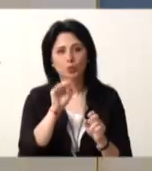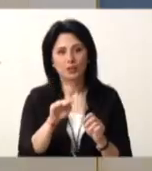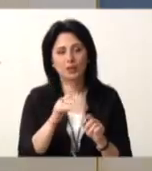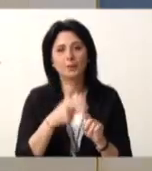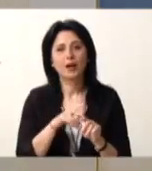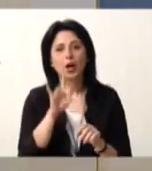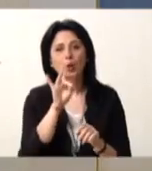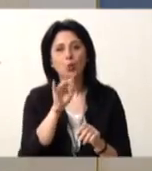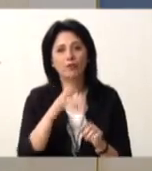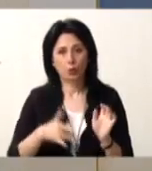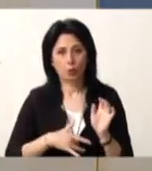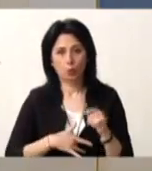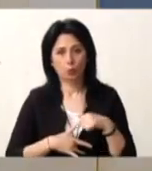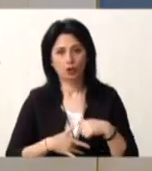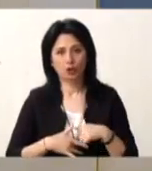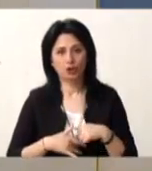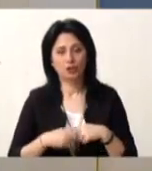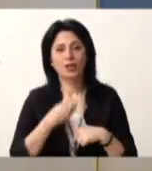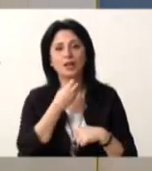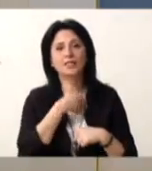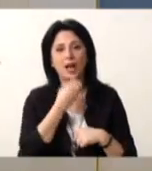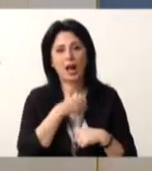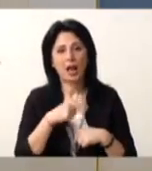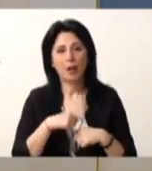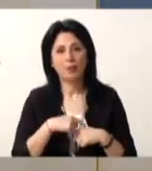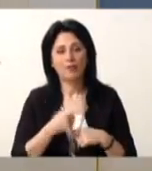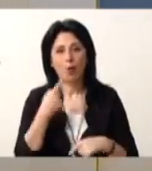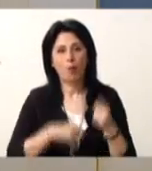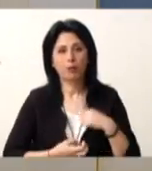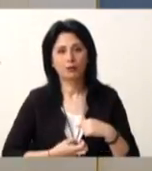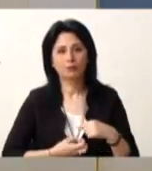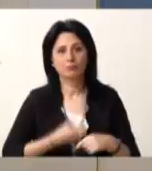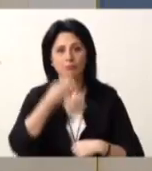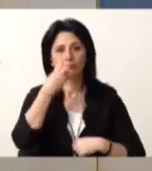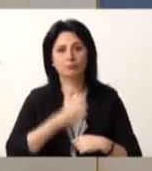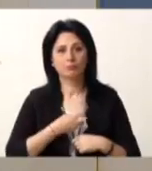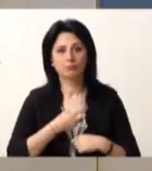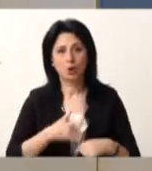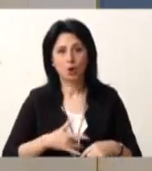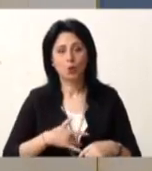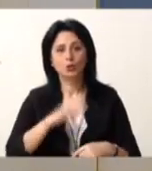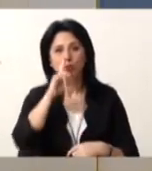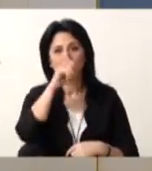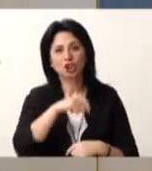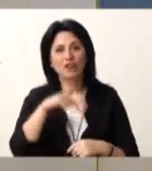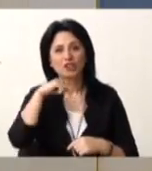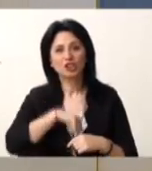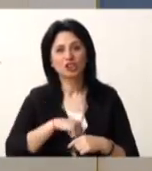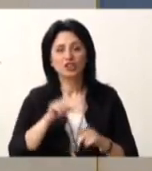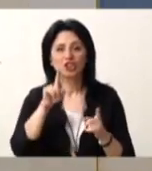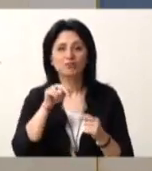ეს არის კუჭიდან საყლაპავში, ანუ უკუდინებით ამოსვლა კუჭის მჟავე შიგთავსის,